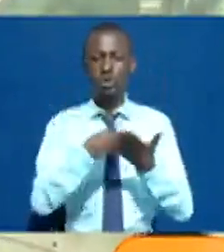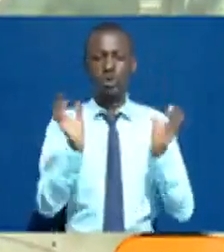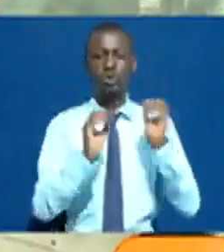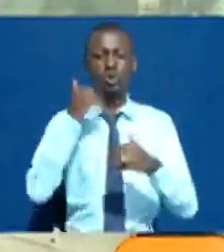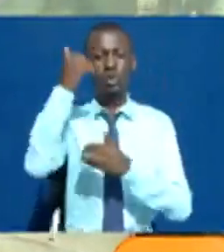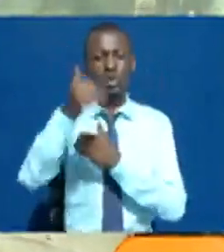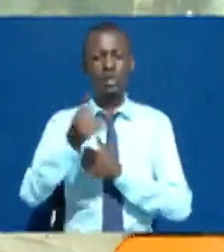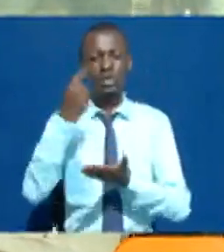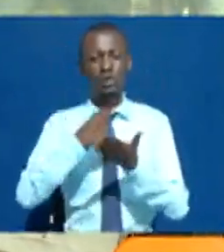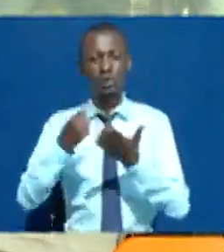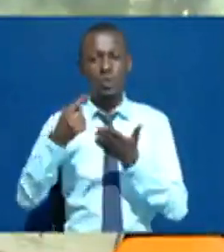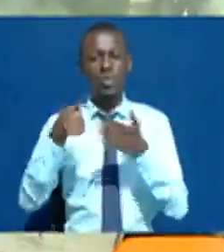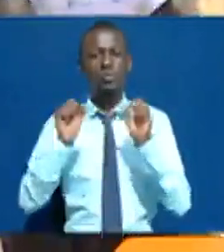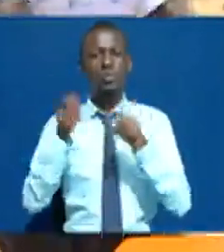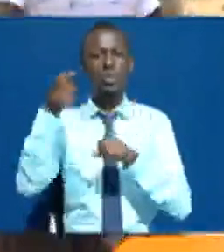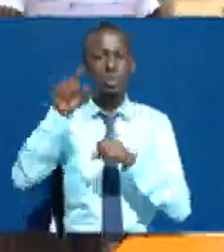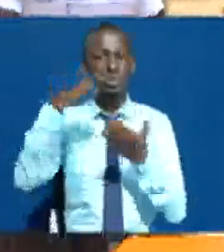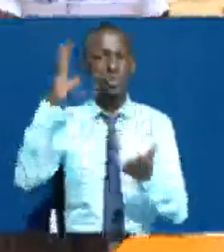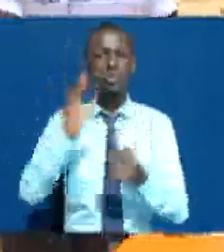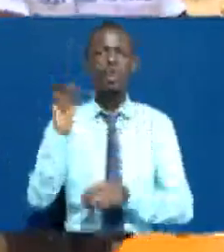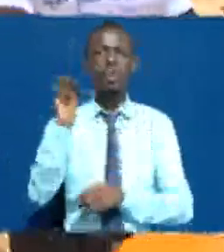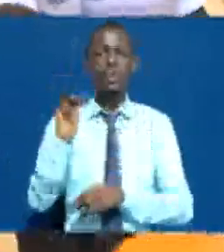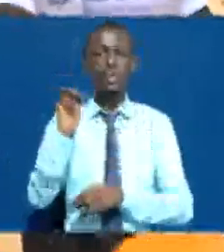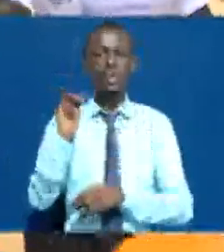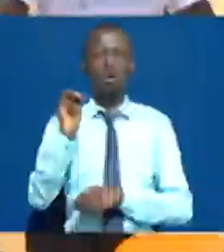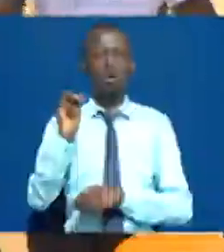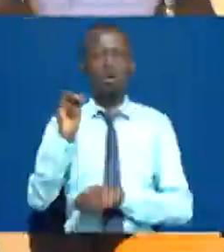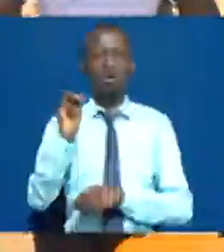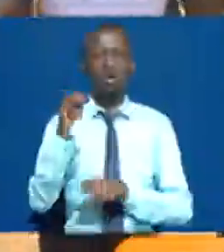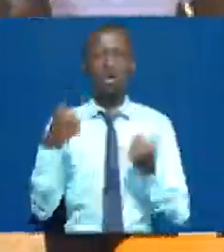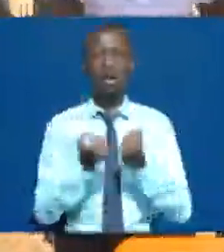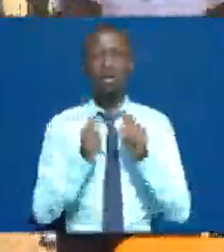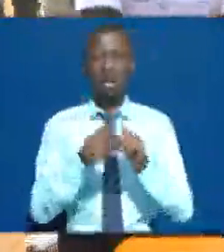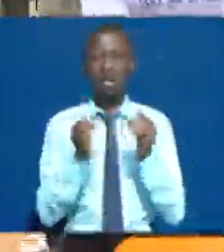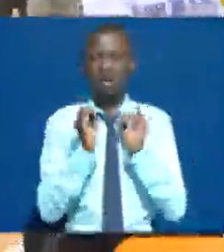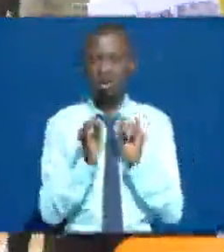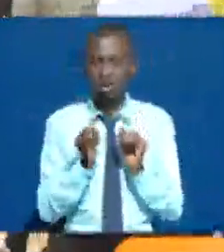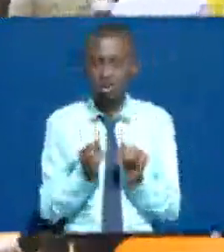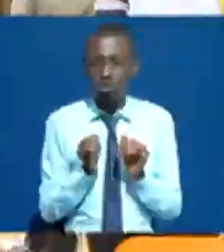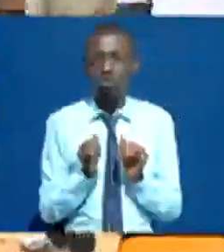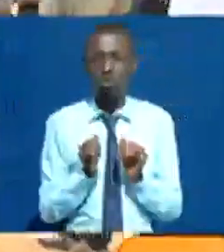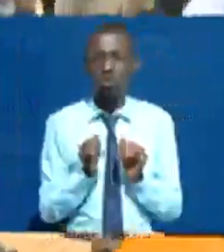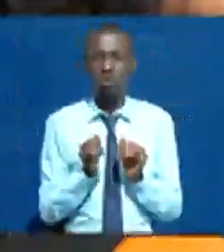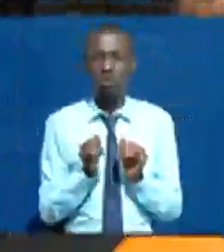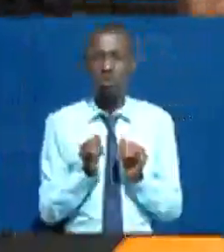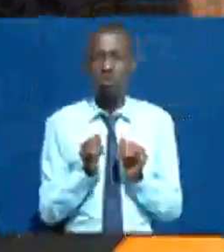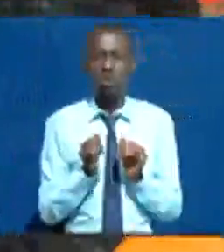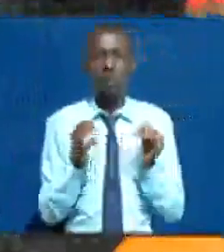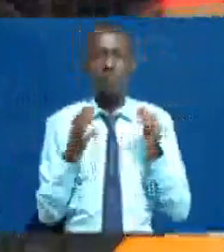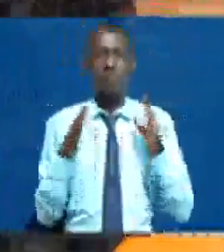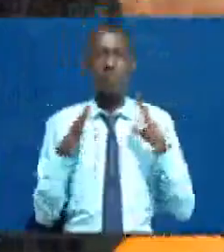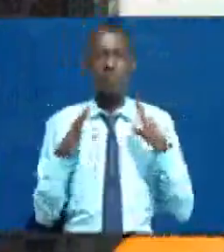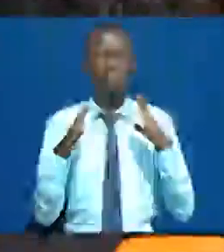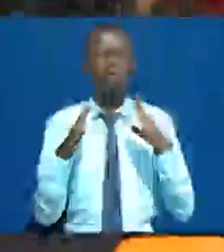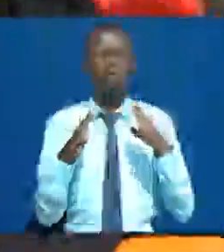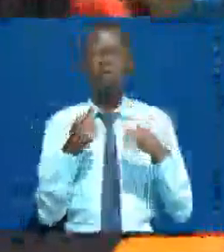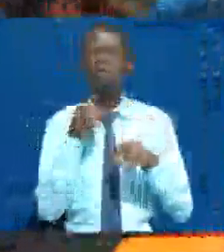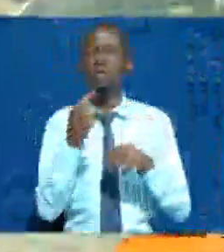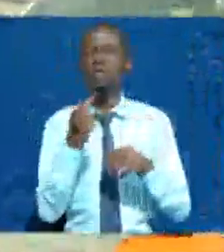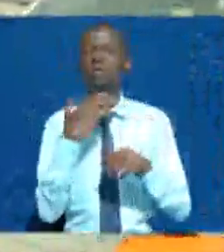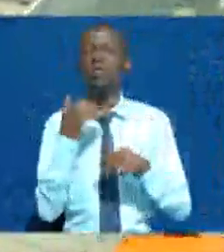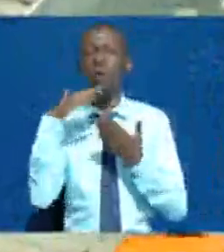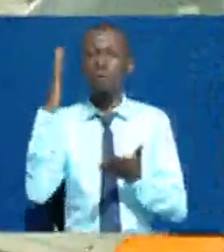week hiyo 5 million inaongezeka. Reason ya kuleta jackpot mpya kwenye Shabiki ni tulisikiliza mashabiki sana. Wanasema tupeni jackpot